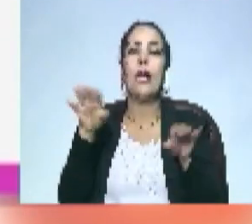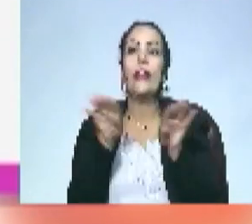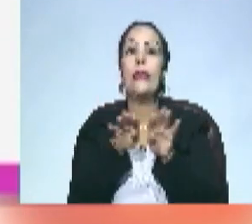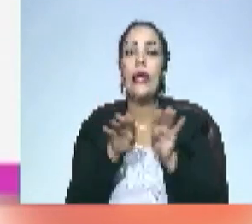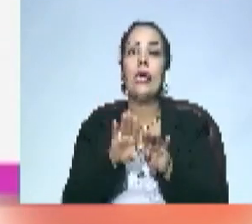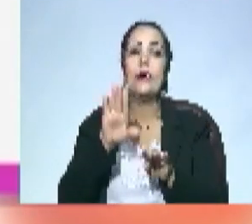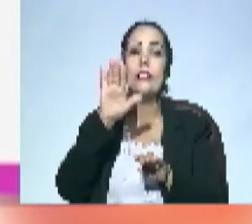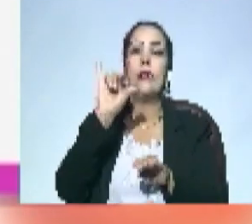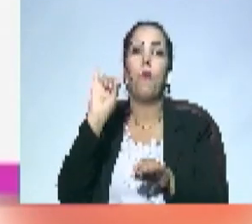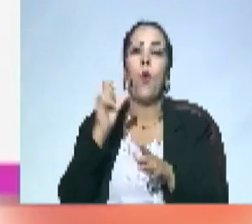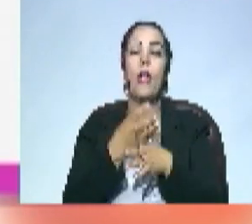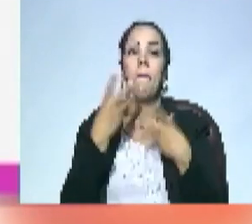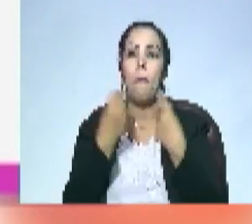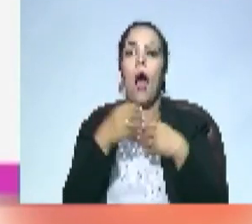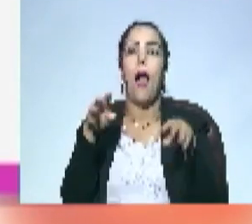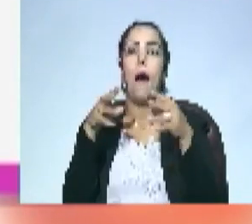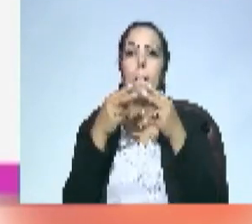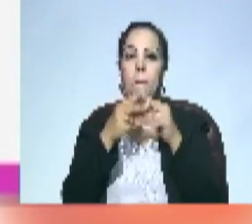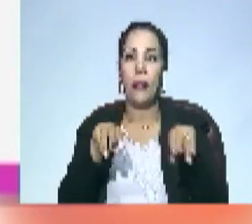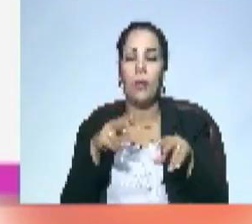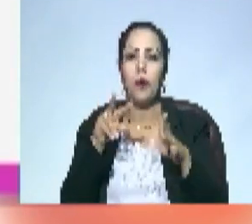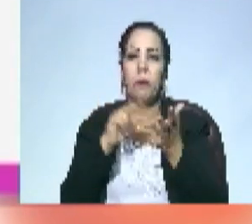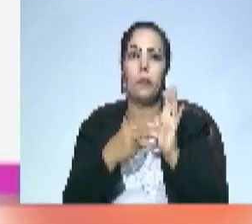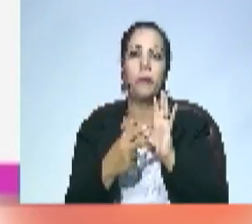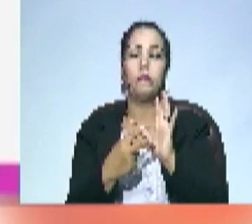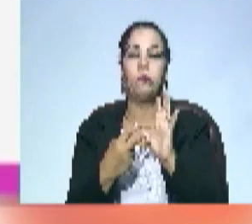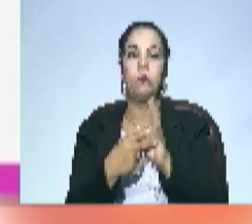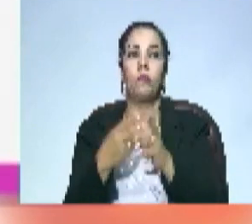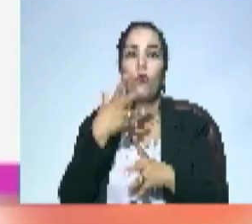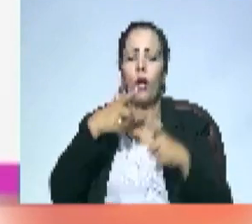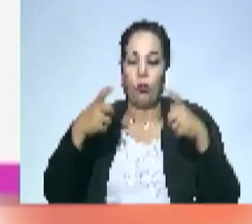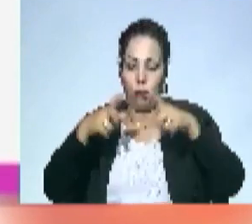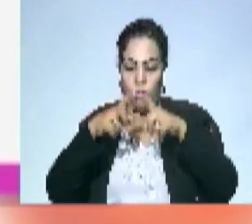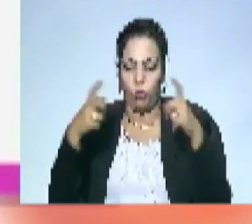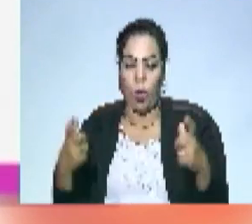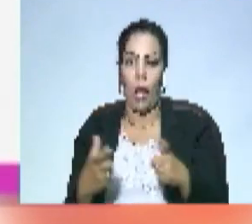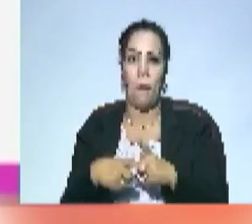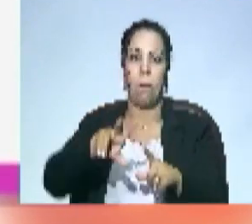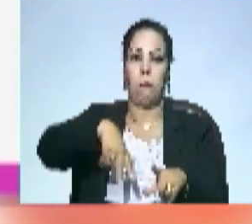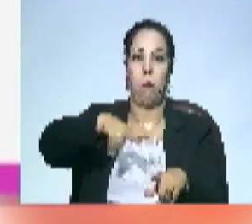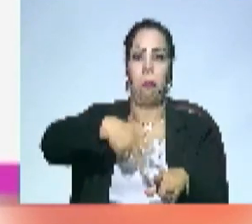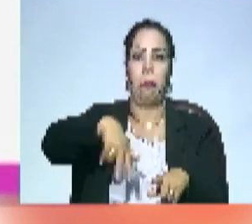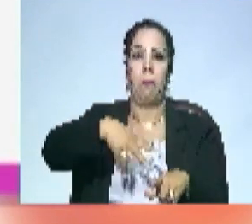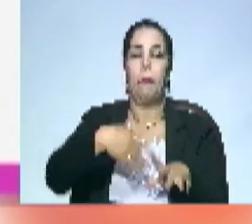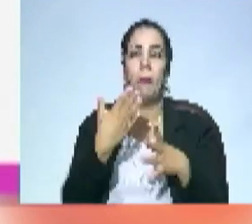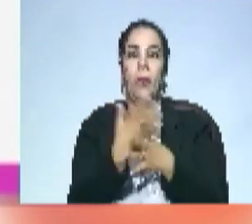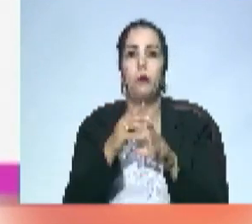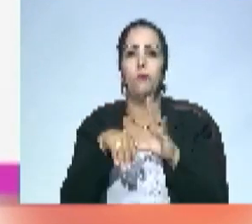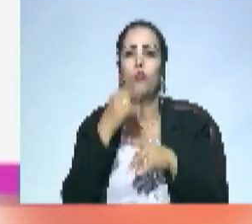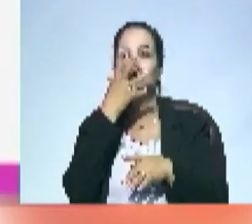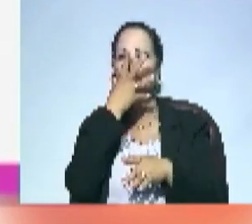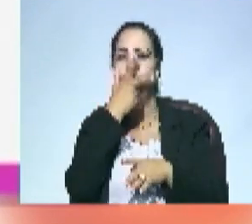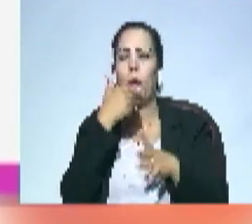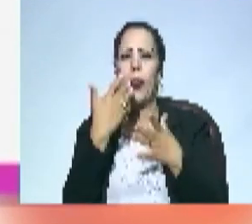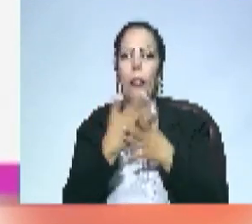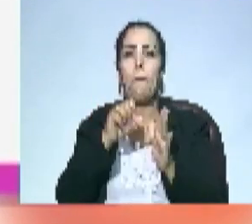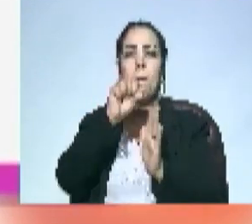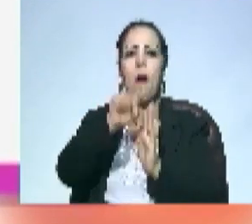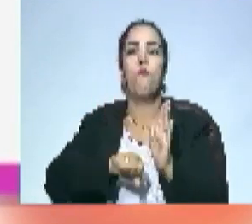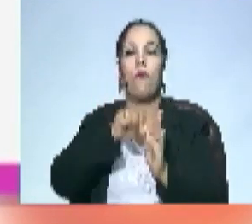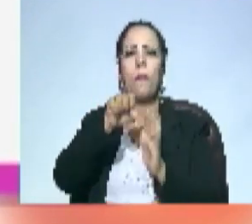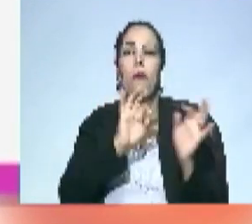وبيتعمل بالبيض وبيتحط في عجانه شبه العلبه دي كده وبتعجب خرجه ليها وشوش زي وشوش